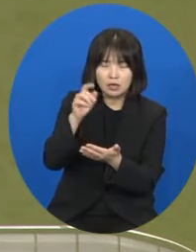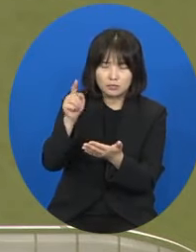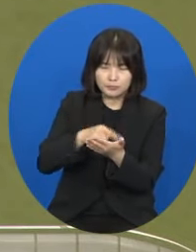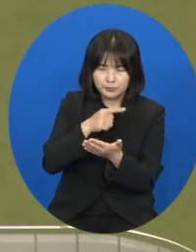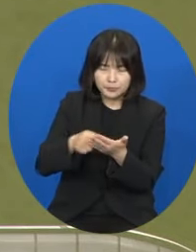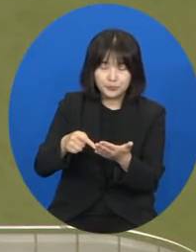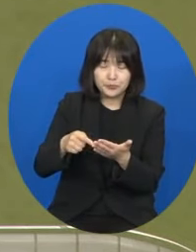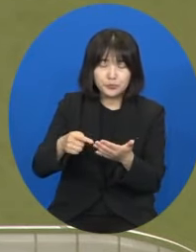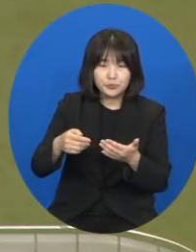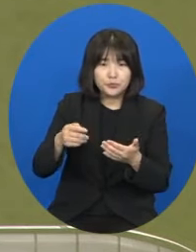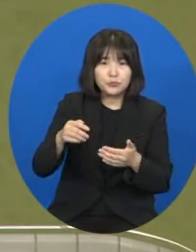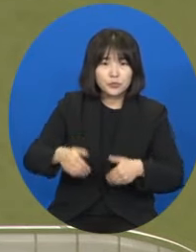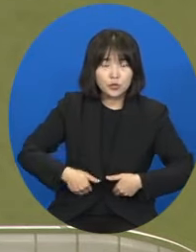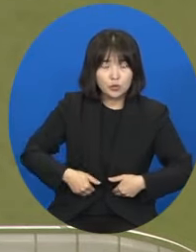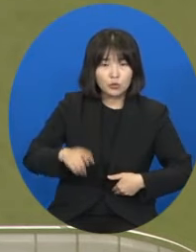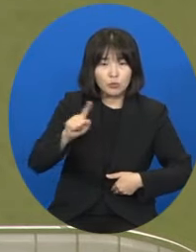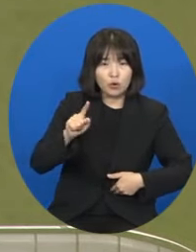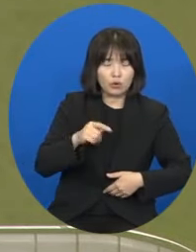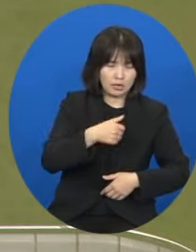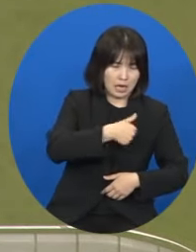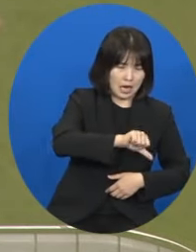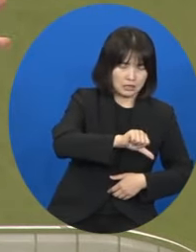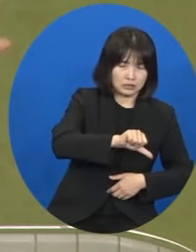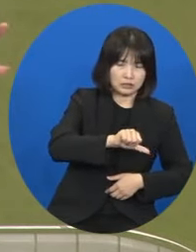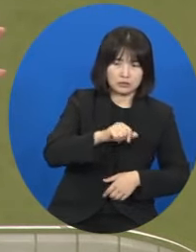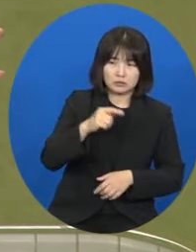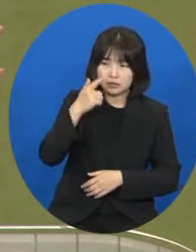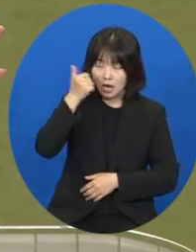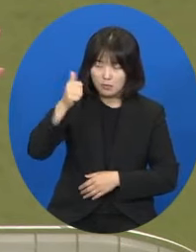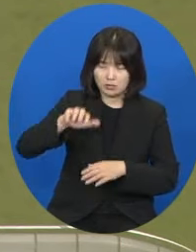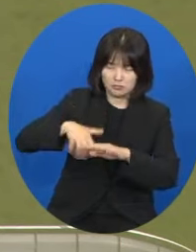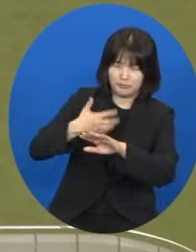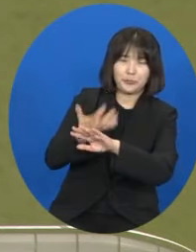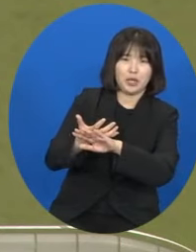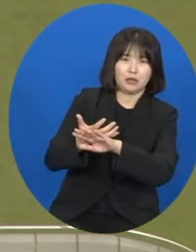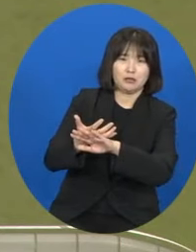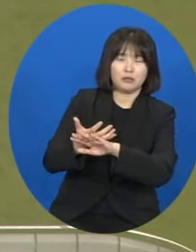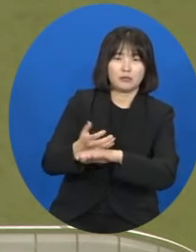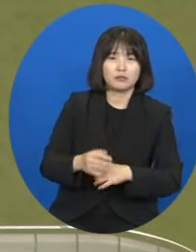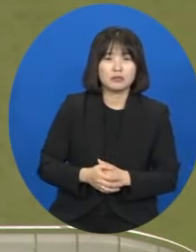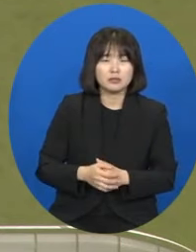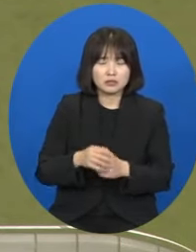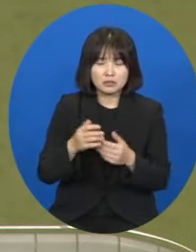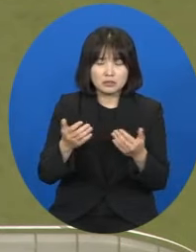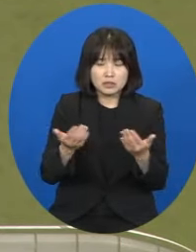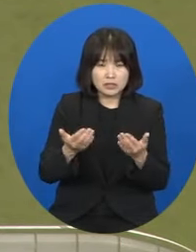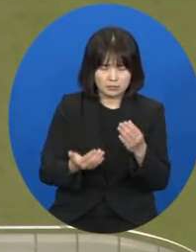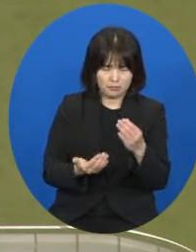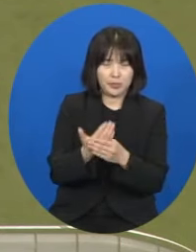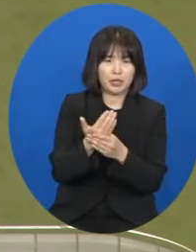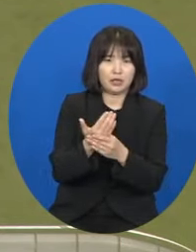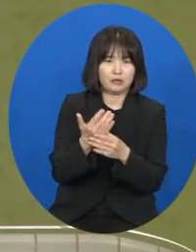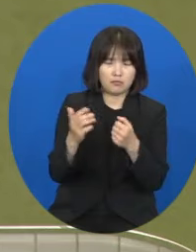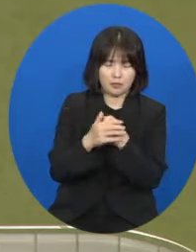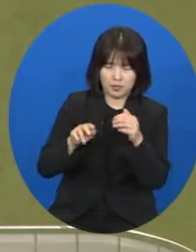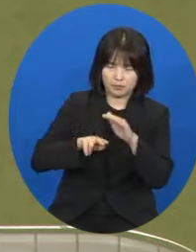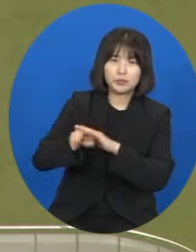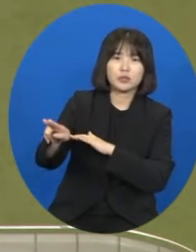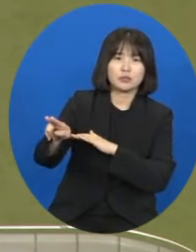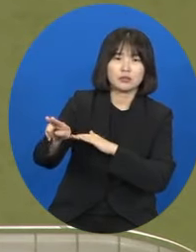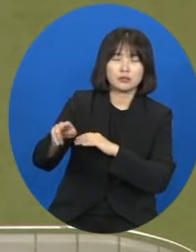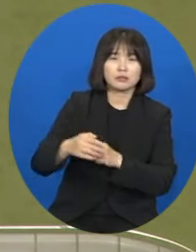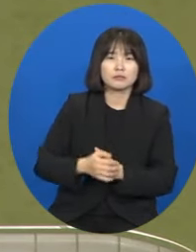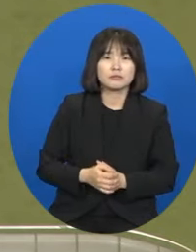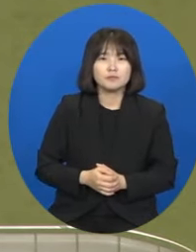칼부림이었습니다. 아들이 아버지를 반역하는 일이 벌어질 거라고 얘기를 했어요. 근데 그것이 벌어진 거예요. 피난을 가요. 기드론